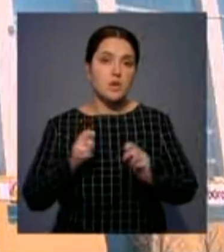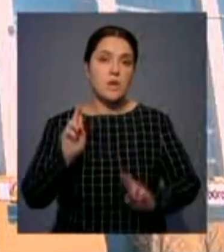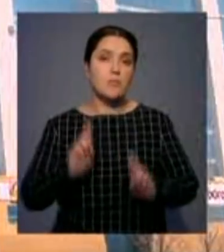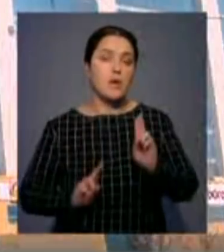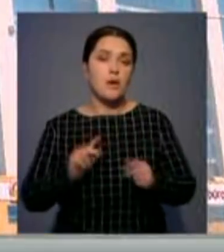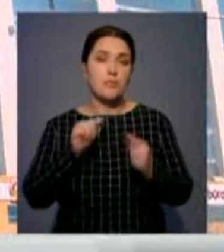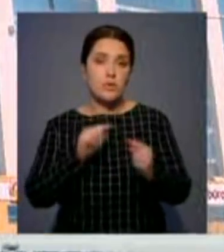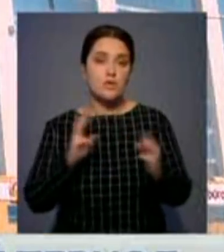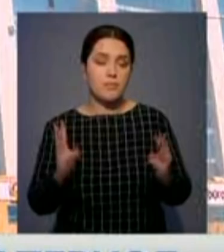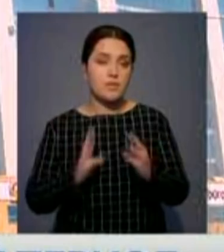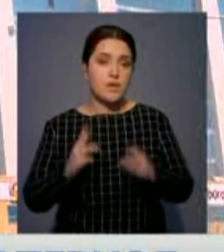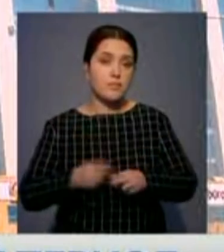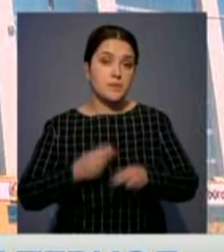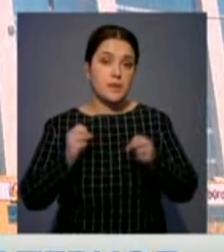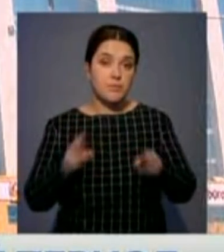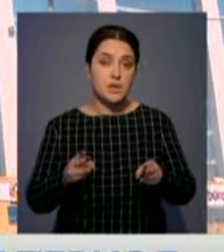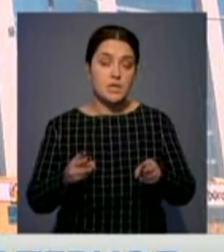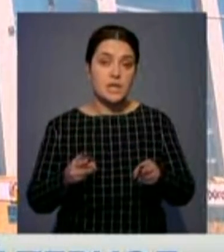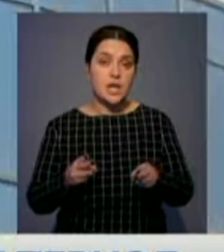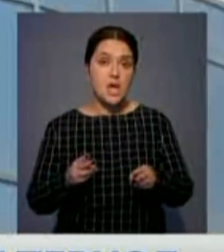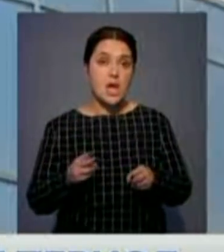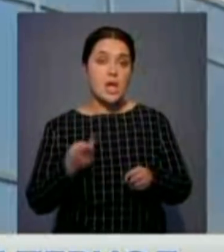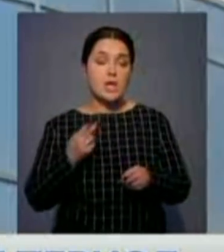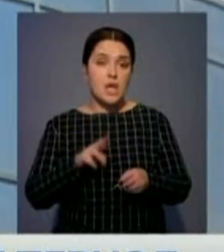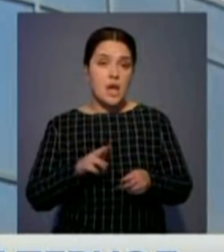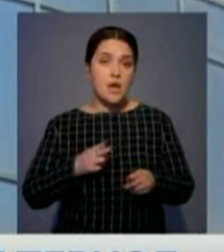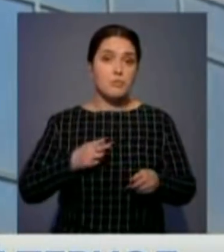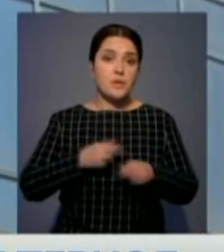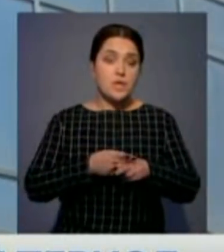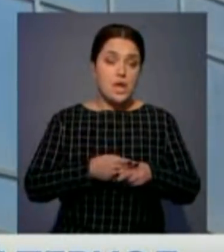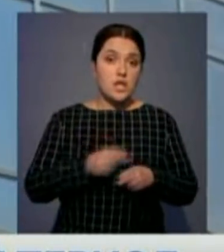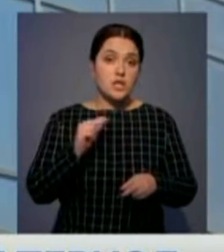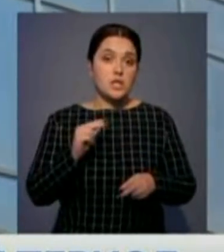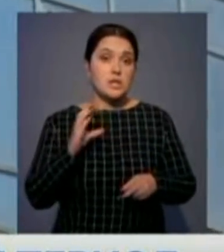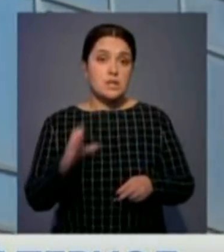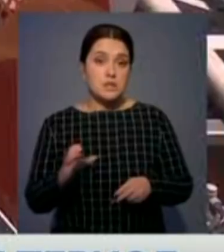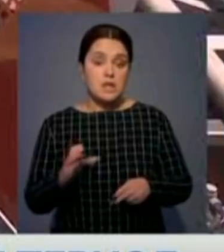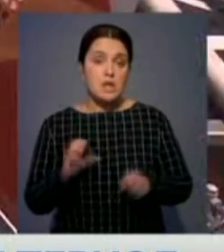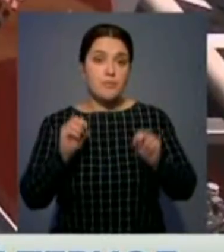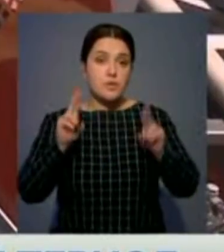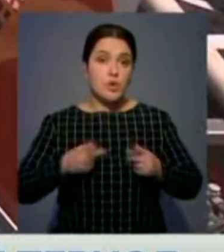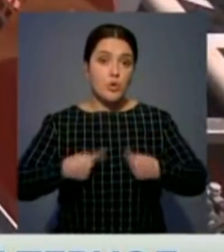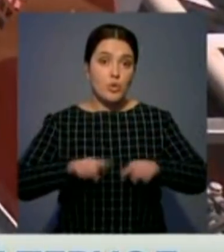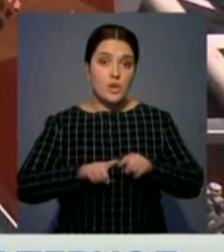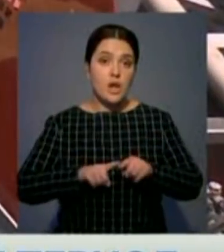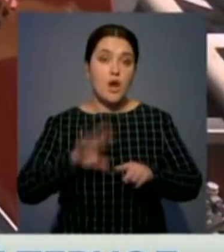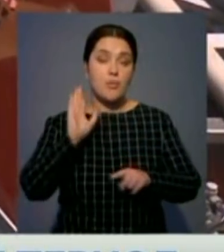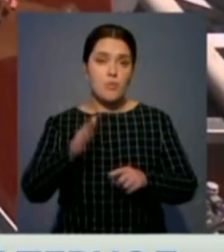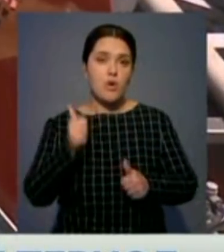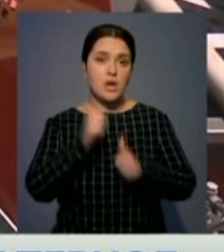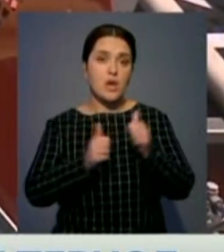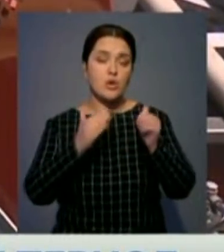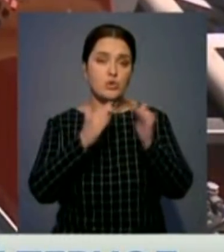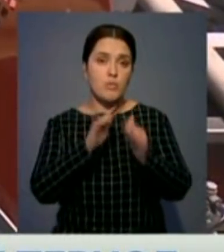правил противопожарной безопасности. Для профилактики таких чрезвычайных ситуаций компетентные органы будут осуществлять подворовой